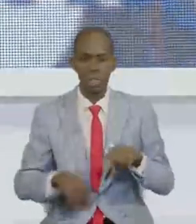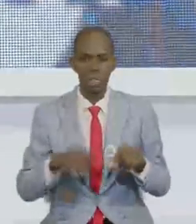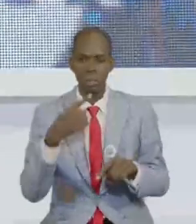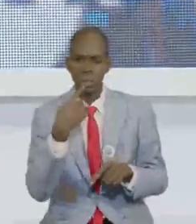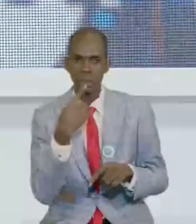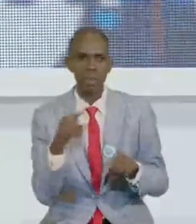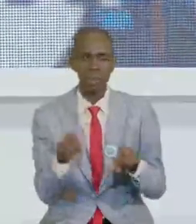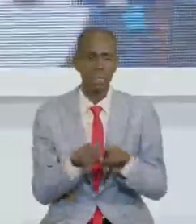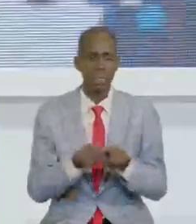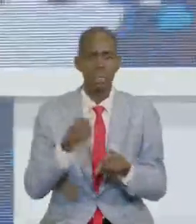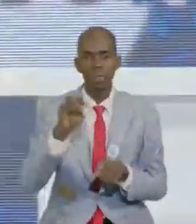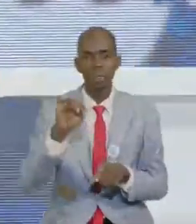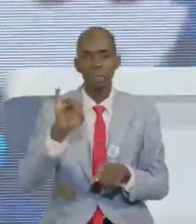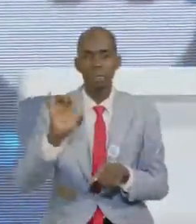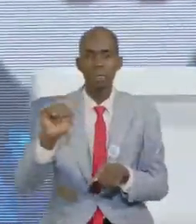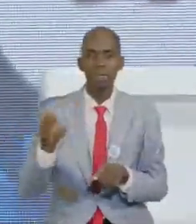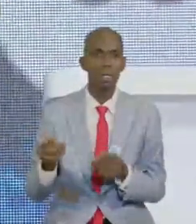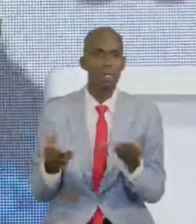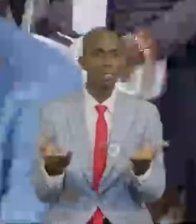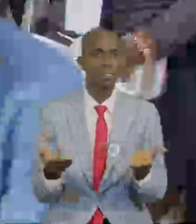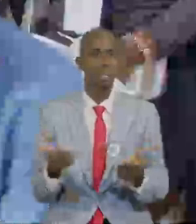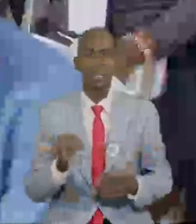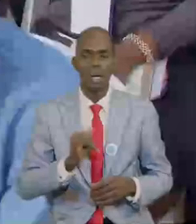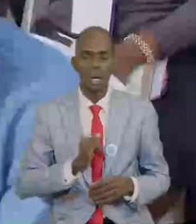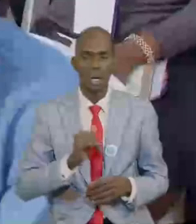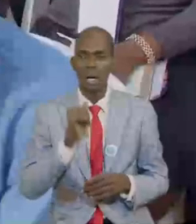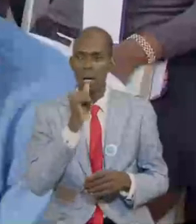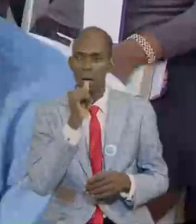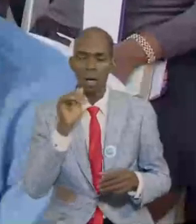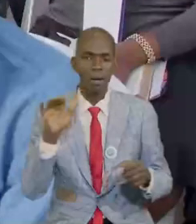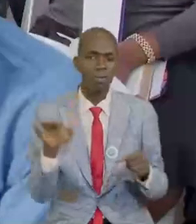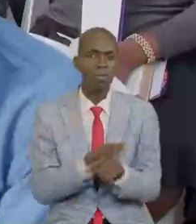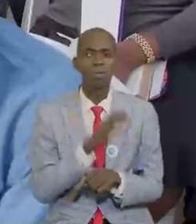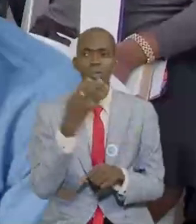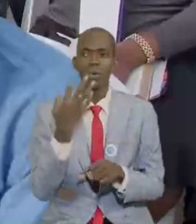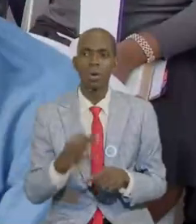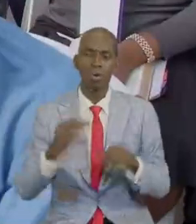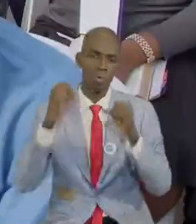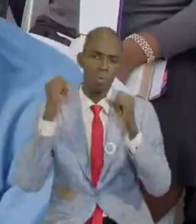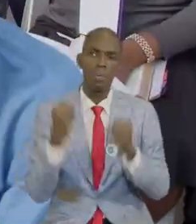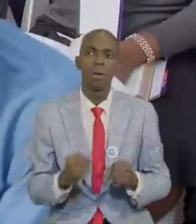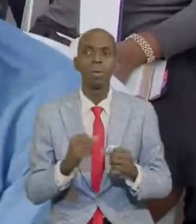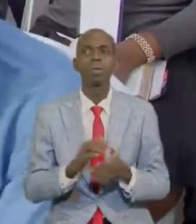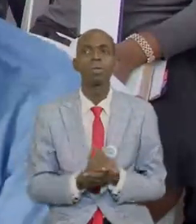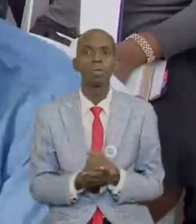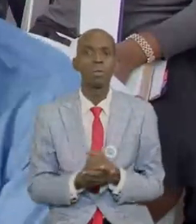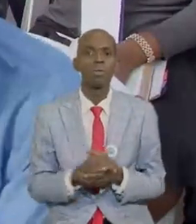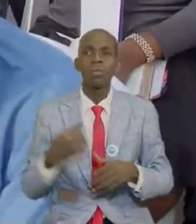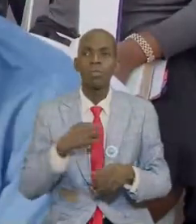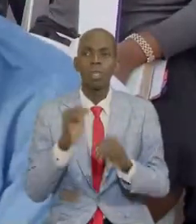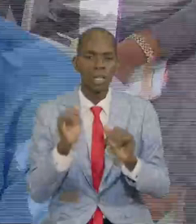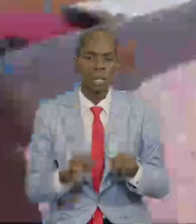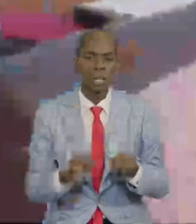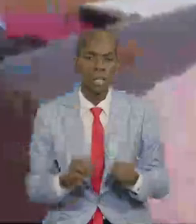ne pouvons pas dire avec Michée. I am full of power. Je suis rempli de puissance. We can only say,